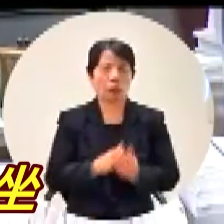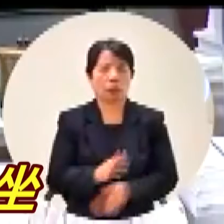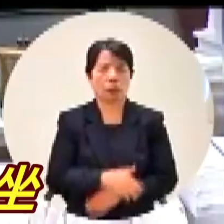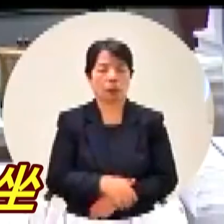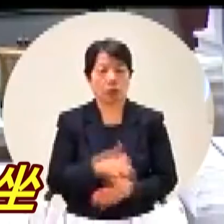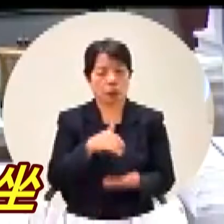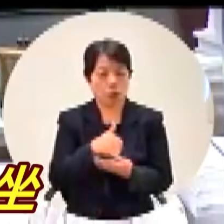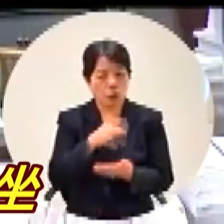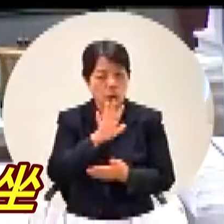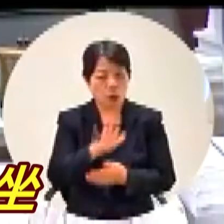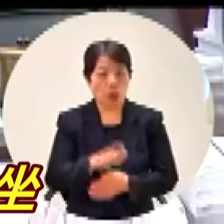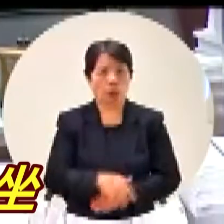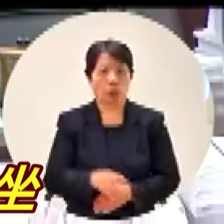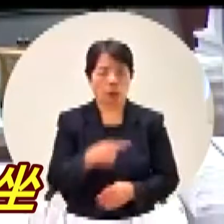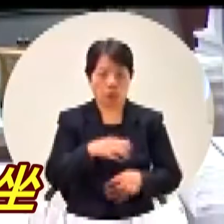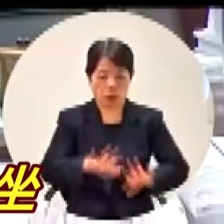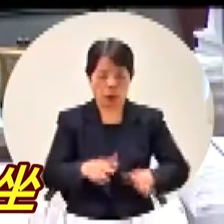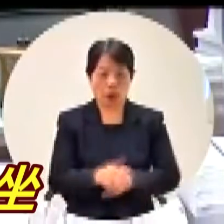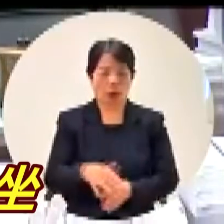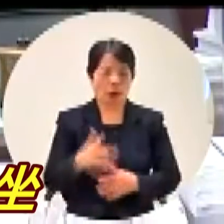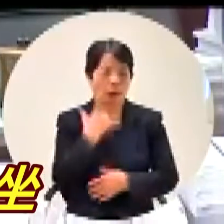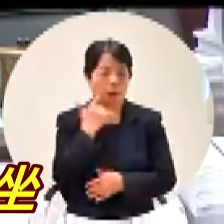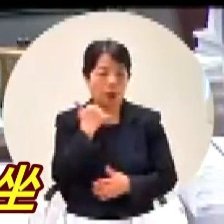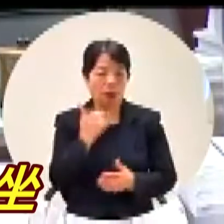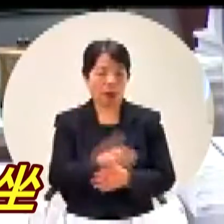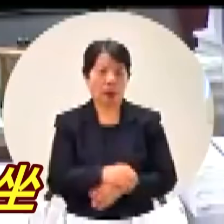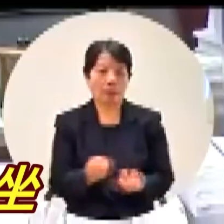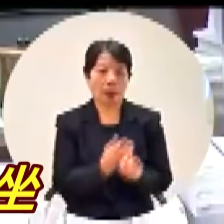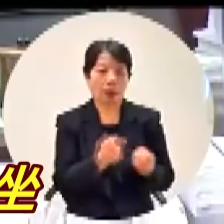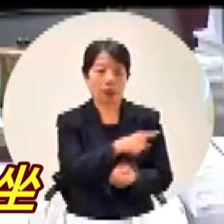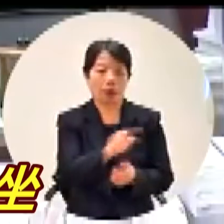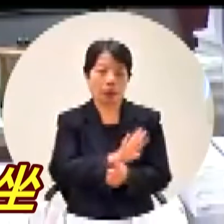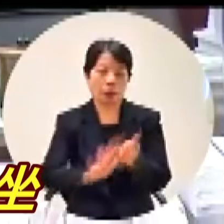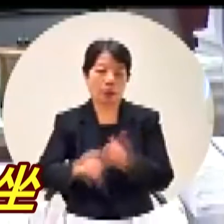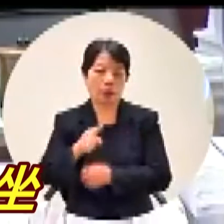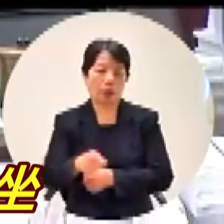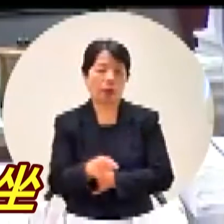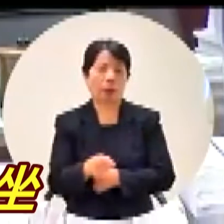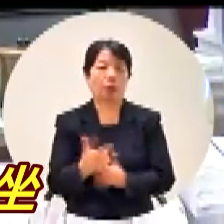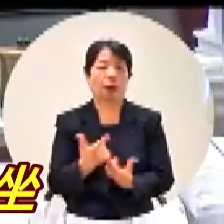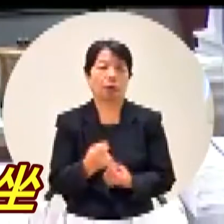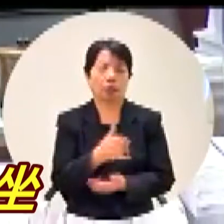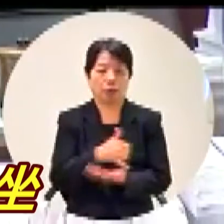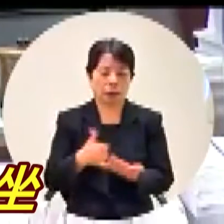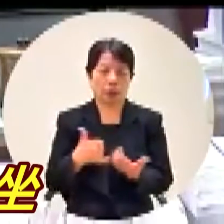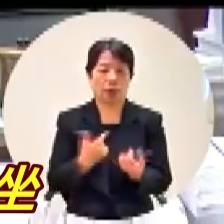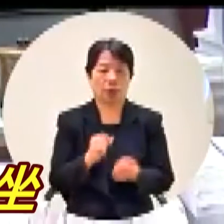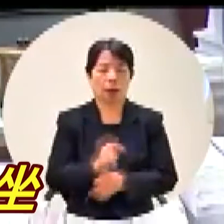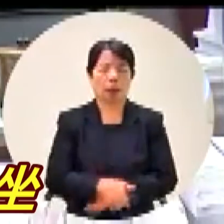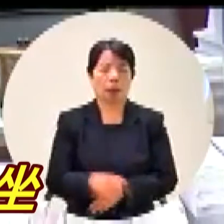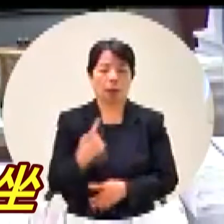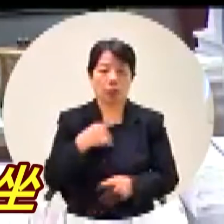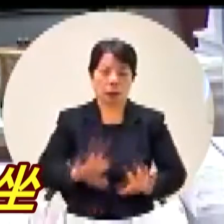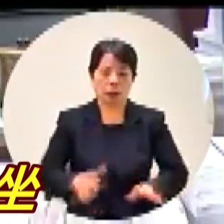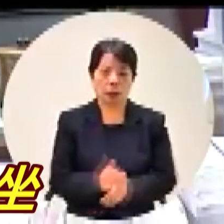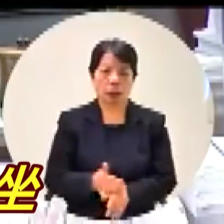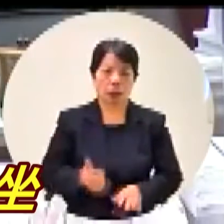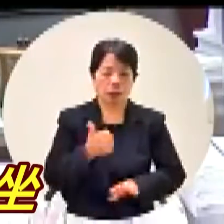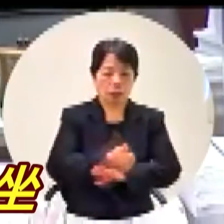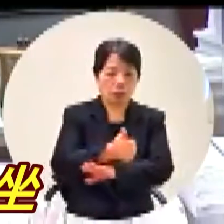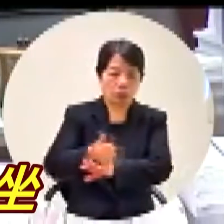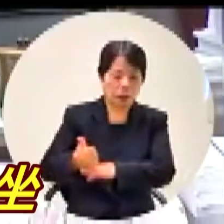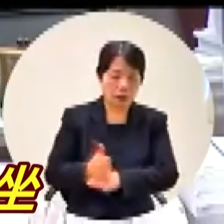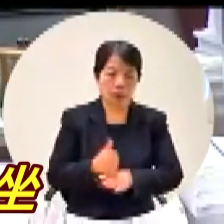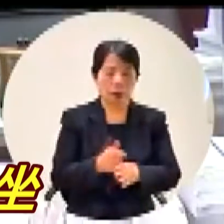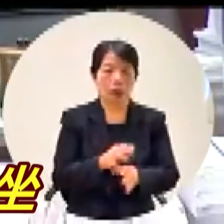亲的事情，你说你死了一遍，但是我看过你一路的从政，非常非常的辉煌，非